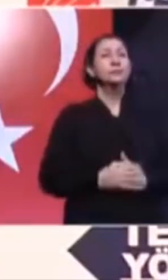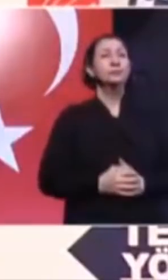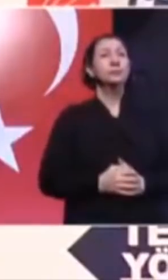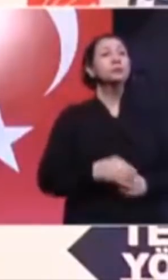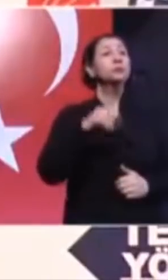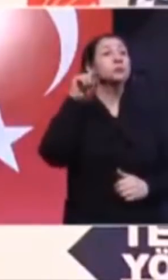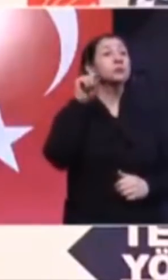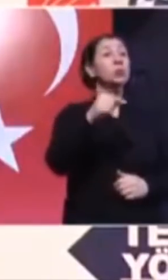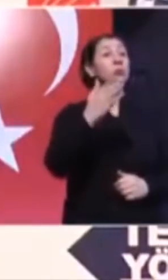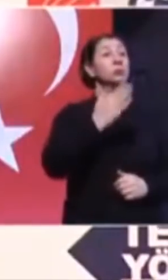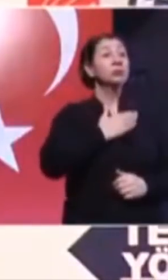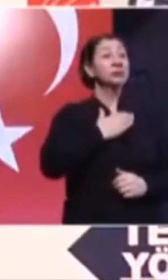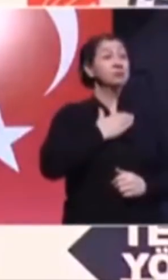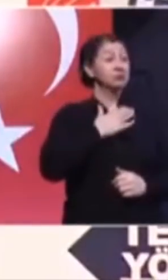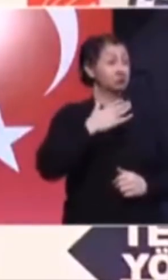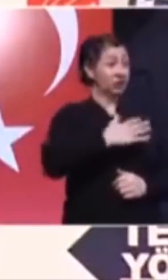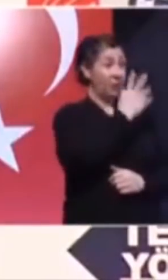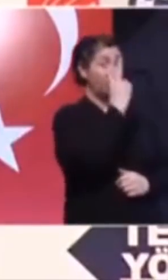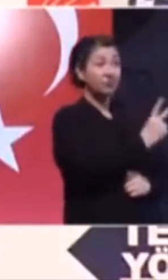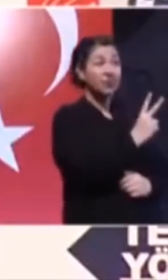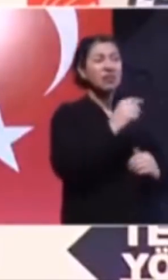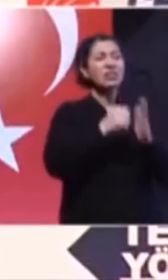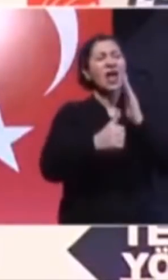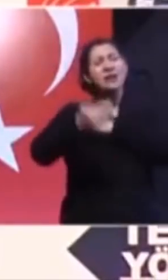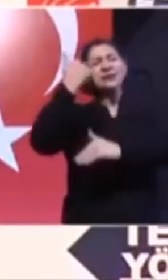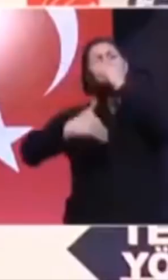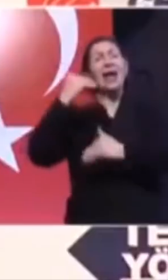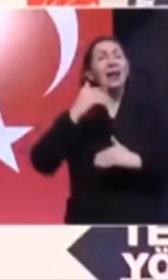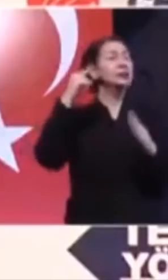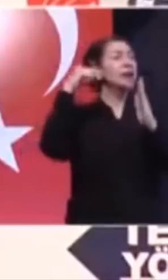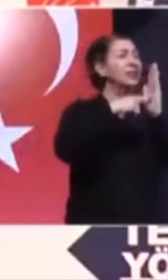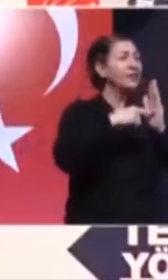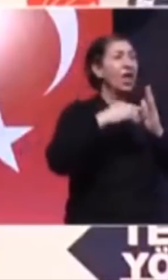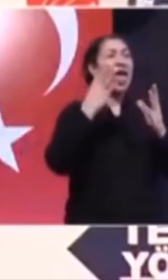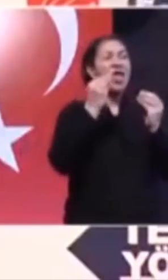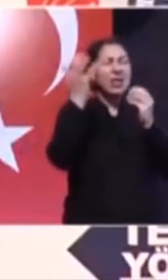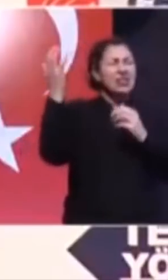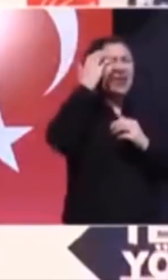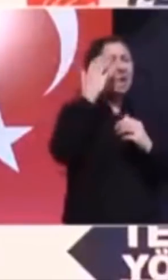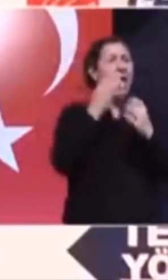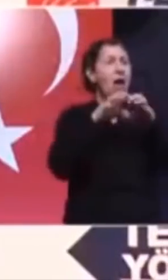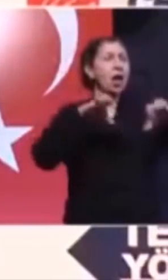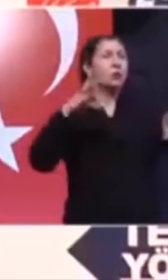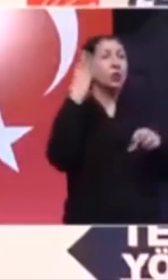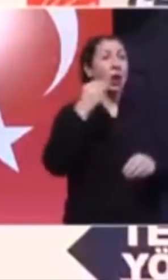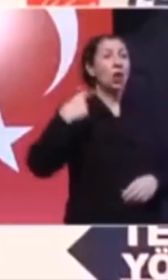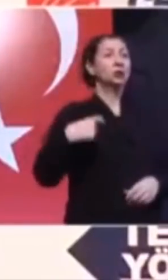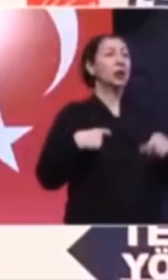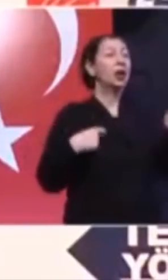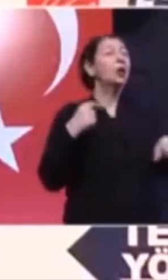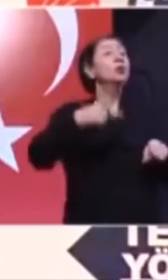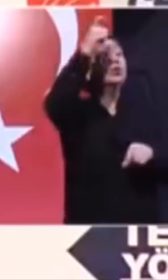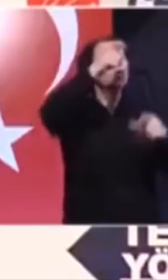Bu bizim partimizin tarihsel misyonu ve en temel ayırt edici özelliğidir. Bu